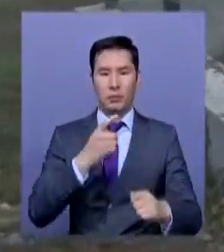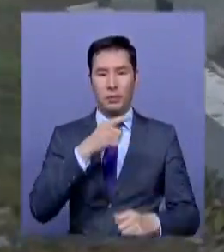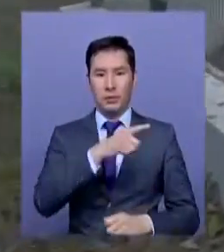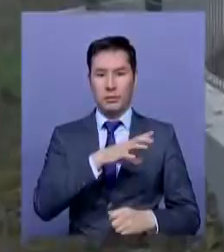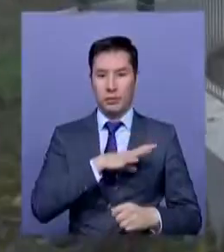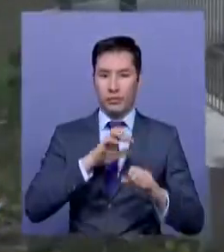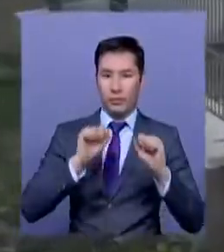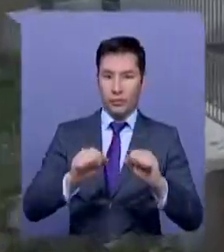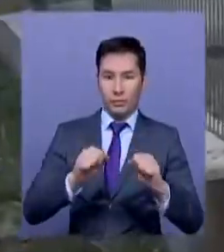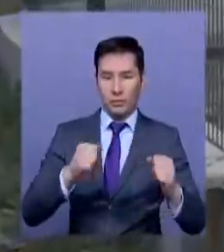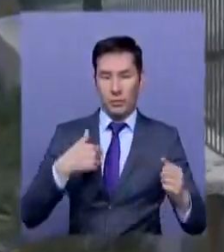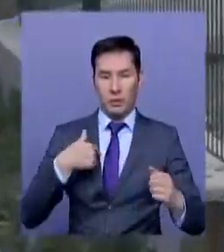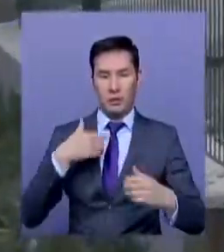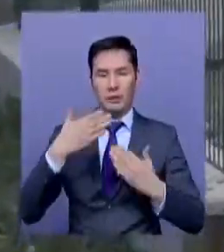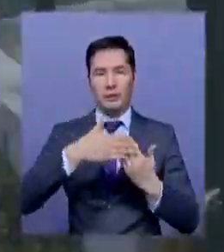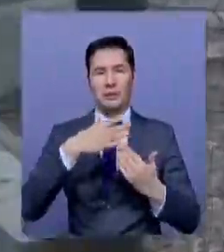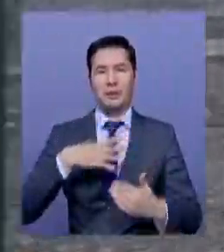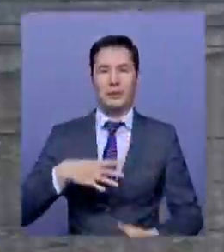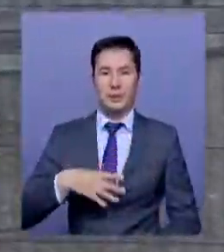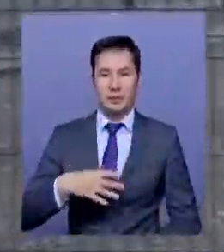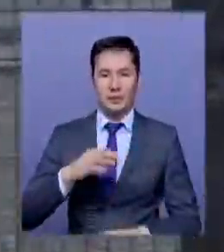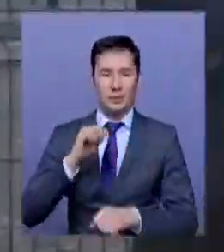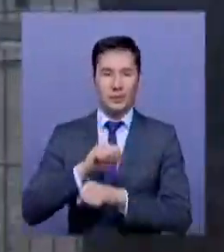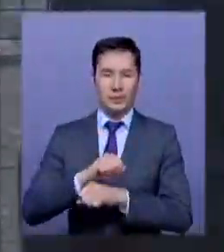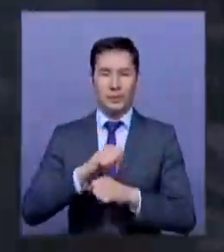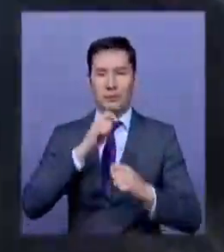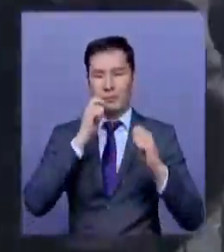бағытталған игі іс деп танылып, қылмыстық іс тоқтатылды.